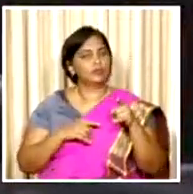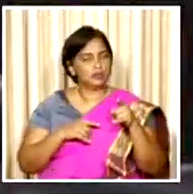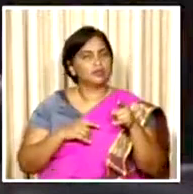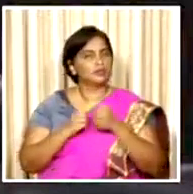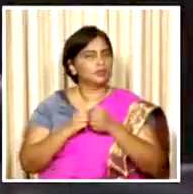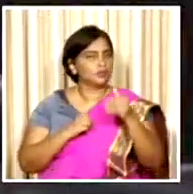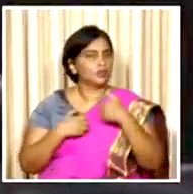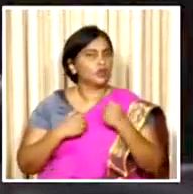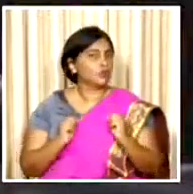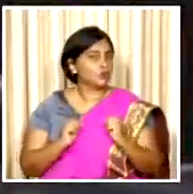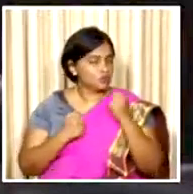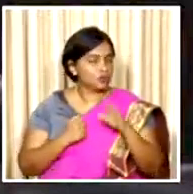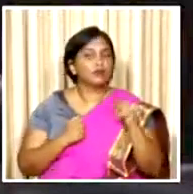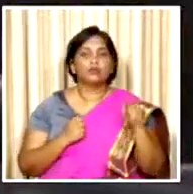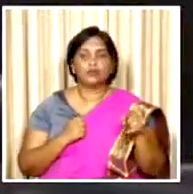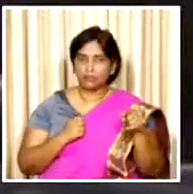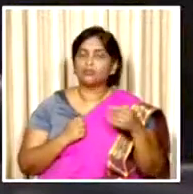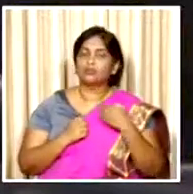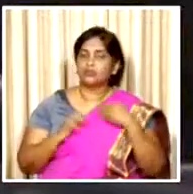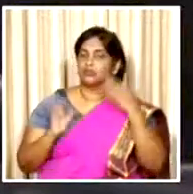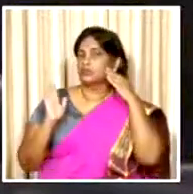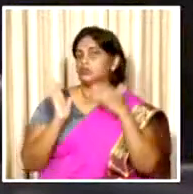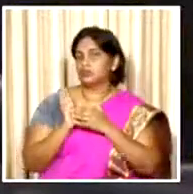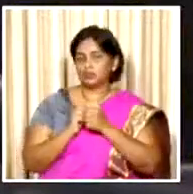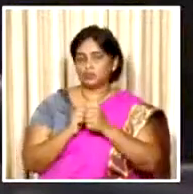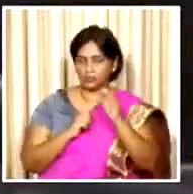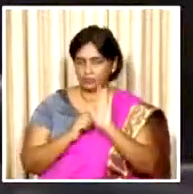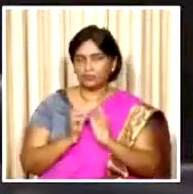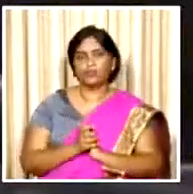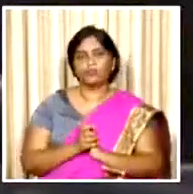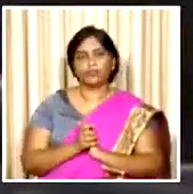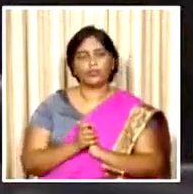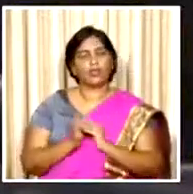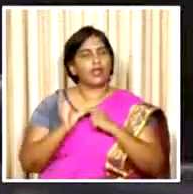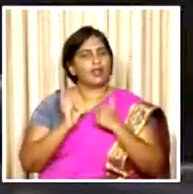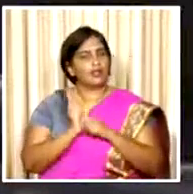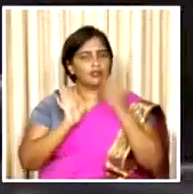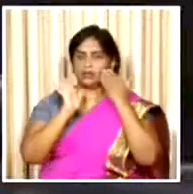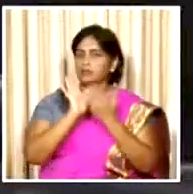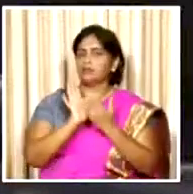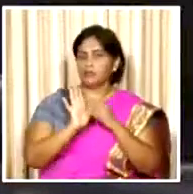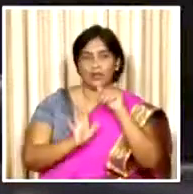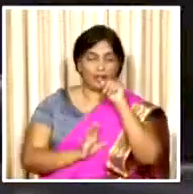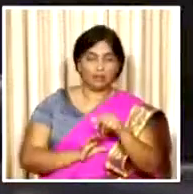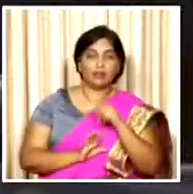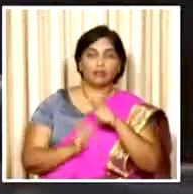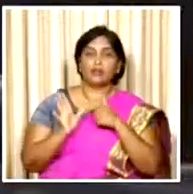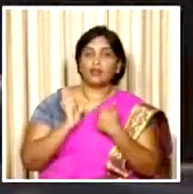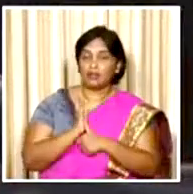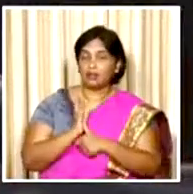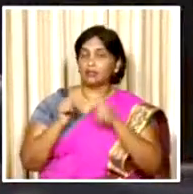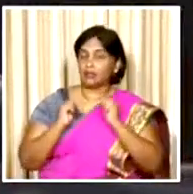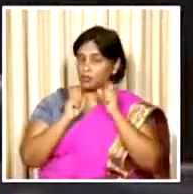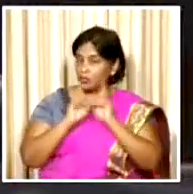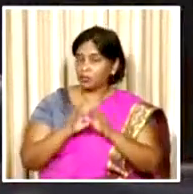දුර්වලකරන ගන්න උත්සාහයන් ගැනත් අපේ අවධානය තිබිය යුතුයි. පනත් ඉදිරිපත් කරනවා තමයි. නමුත් ඒ පනත්